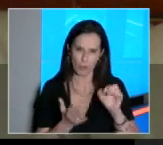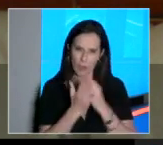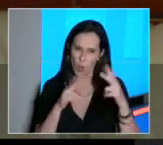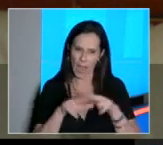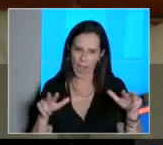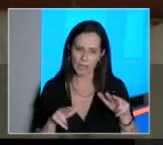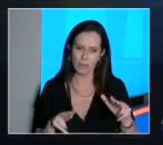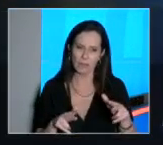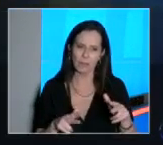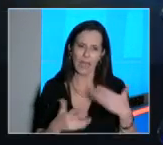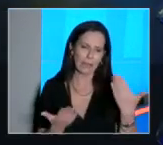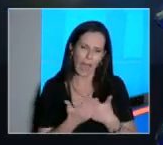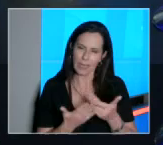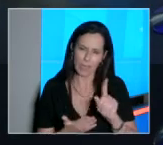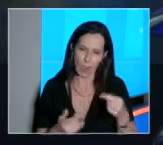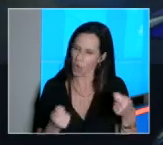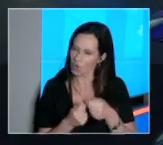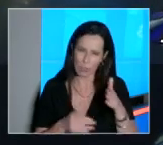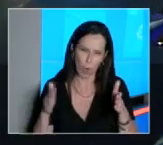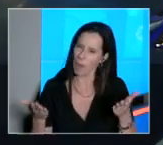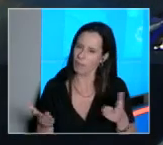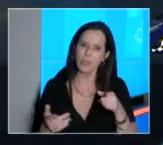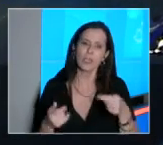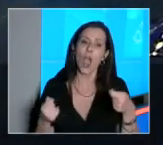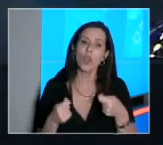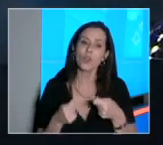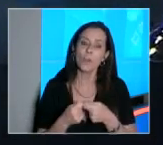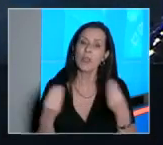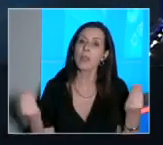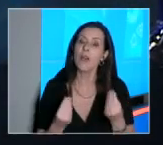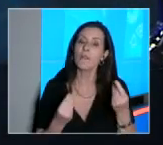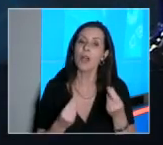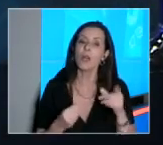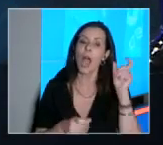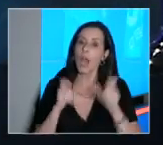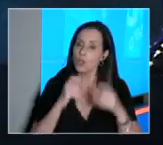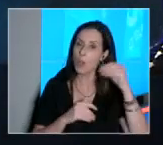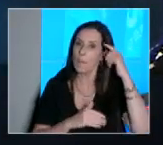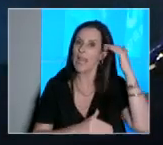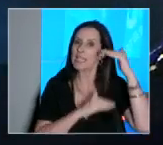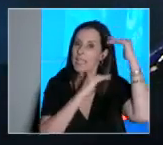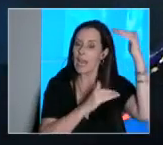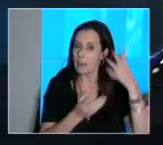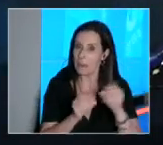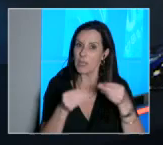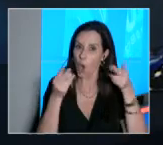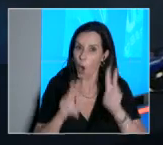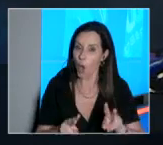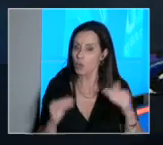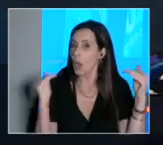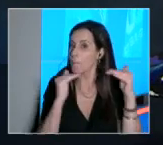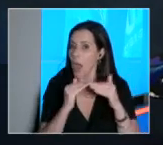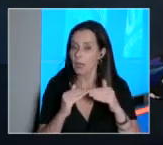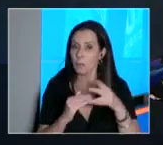בעיתון הארץ חסר בסיס. לא מדובר פה בשמאל ימין, מדובר פה בעצם בתופעה שבה אנשים משכילים עם יכולות